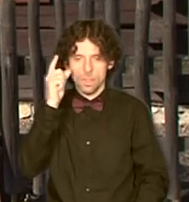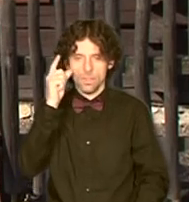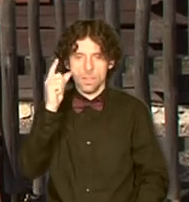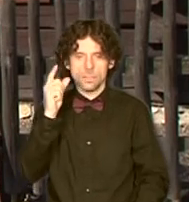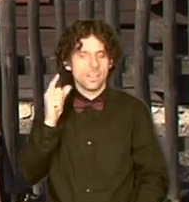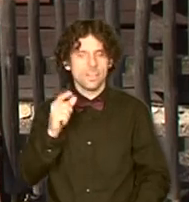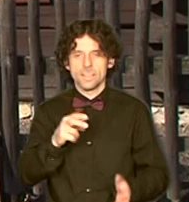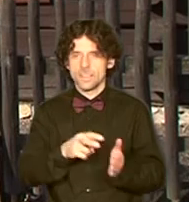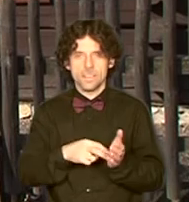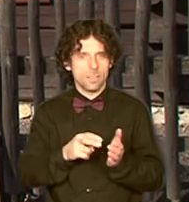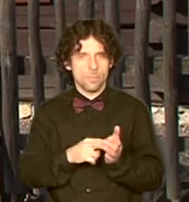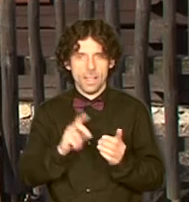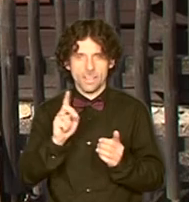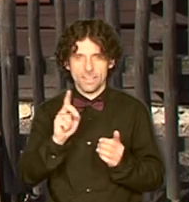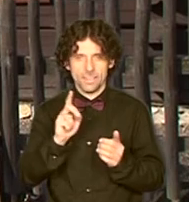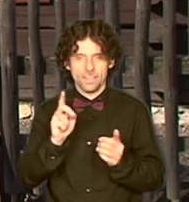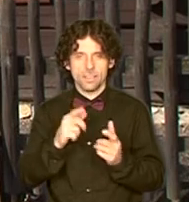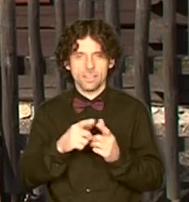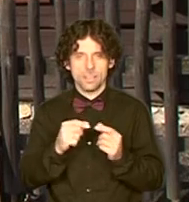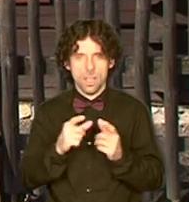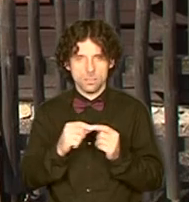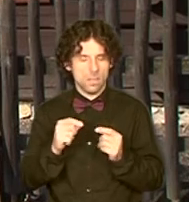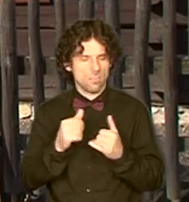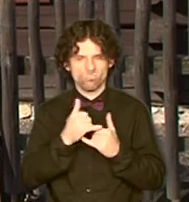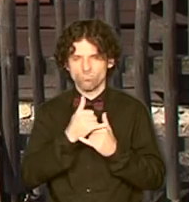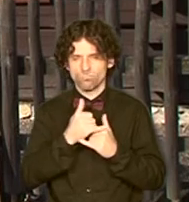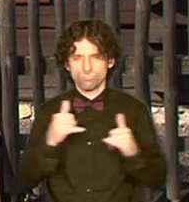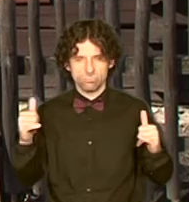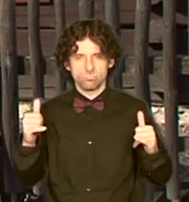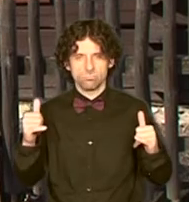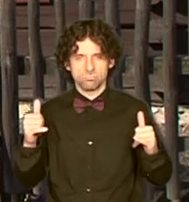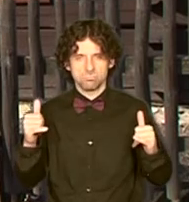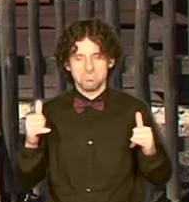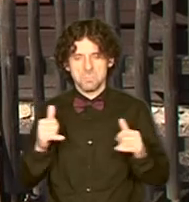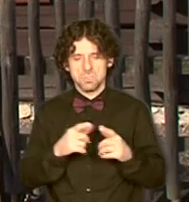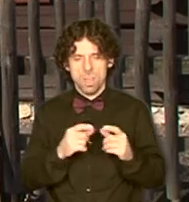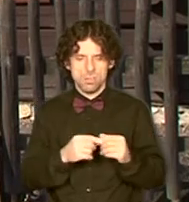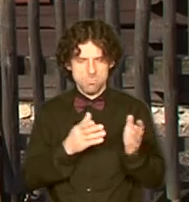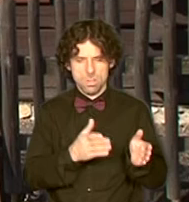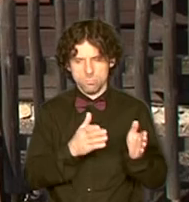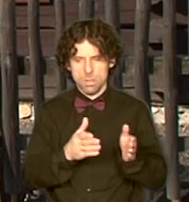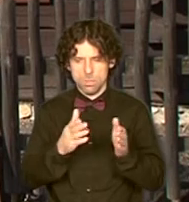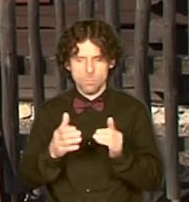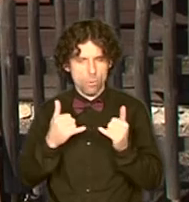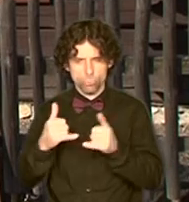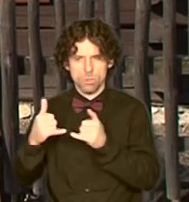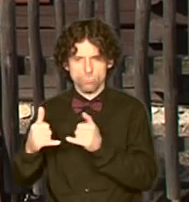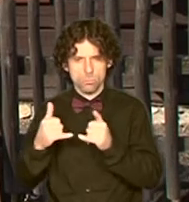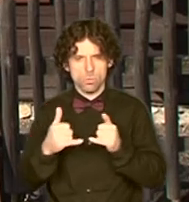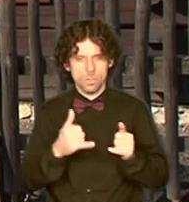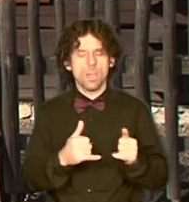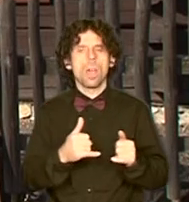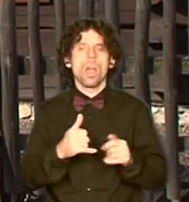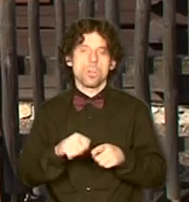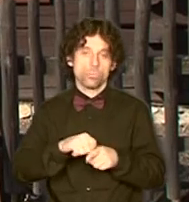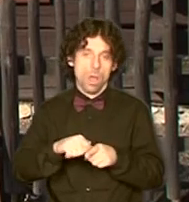śniadania, na którym nie może zabraknąć jajek w różnej postaci. Do tych jajek oczywiście możemy sobie użyć w